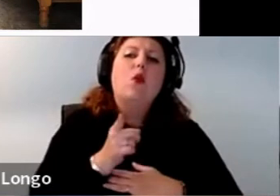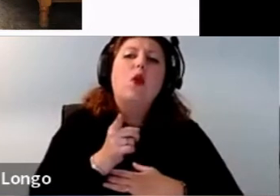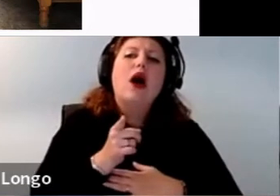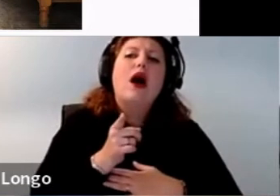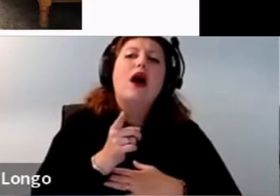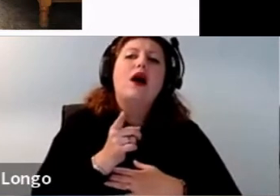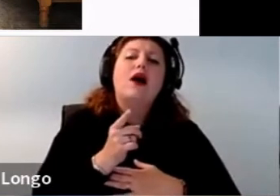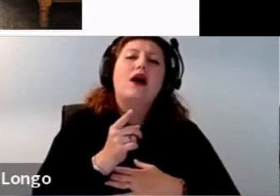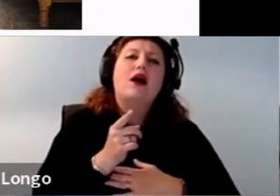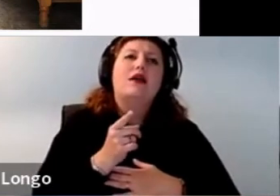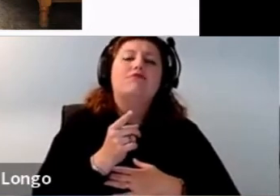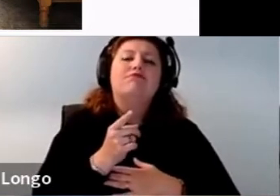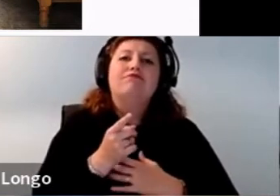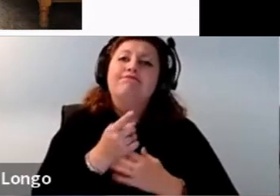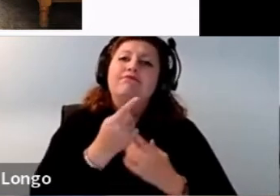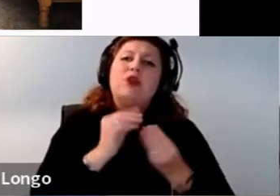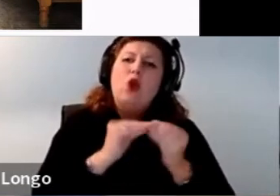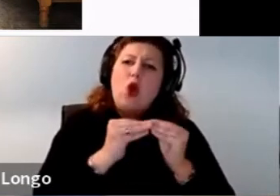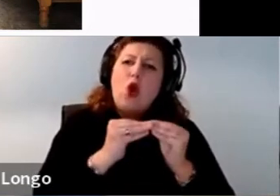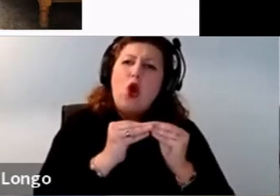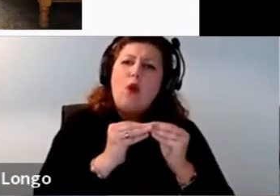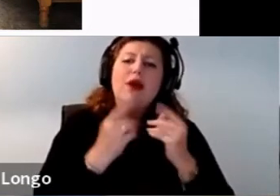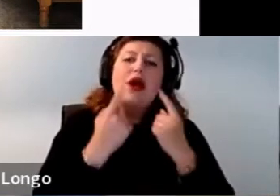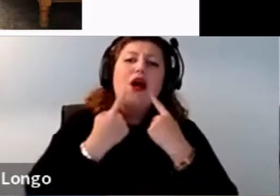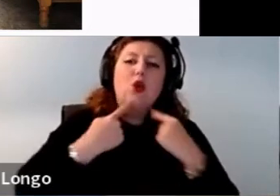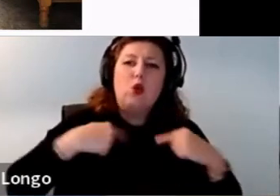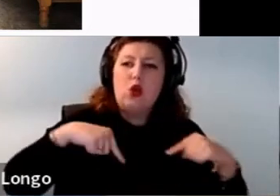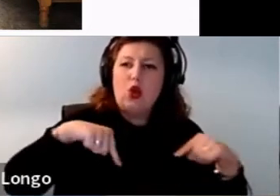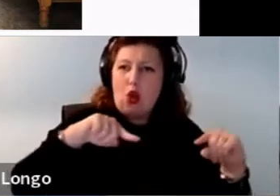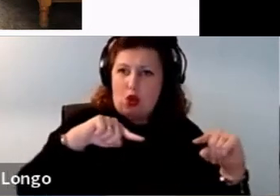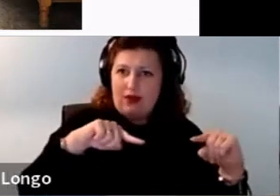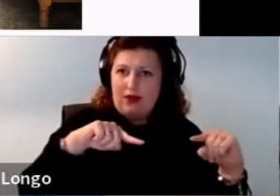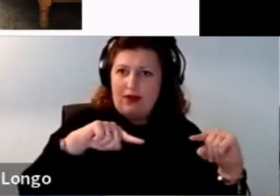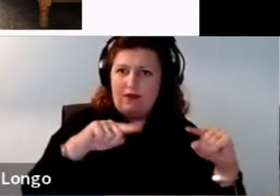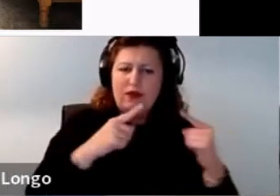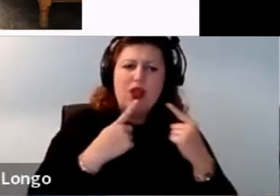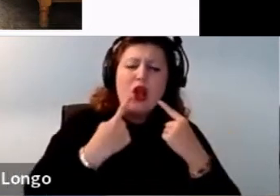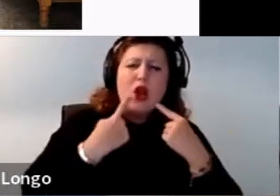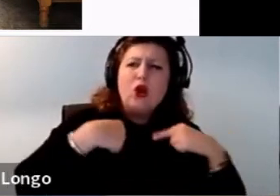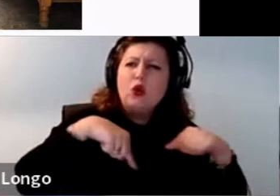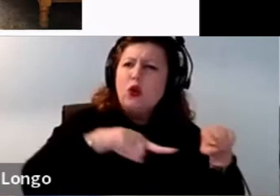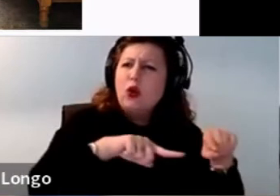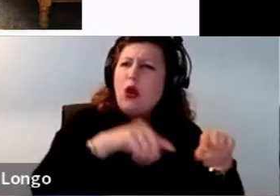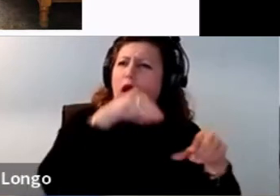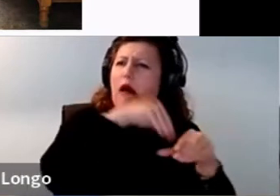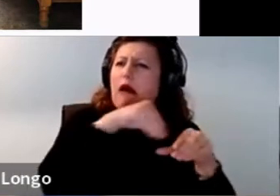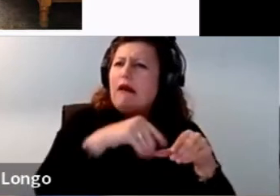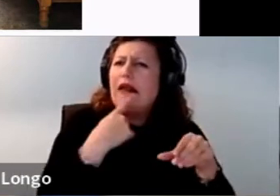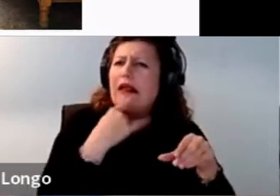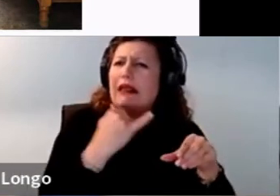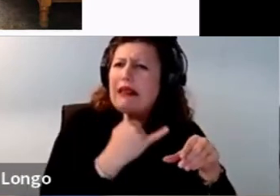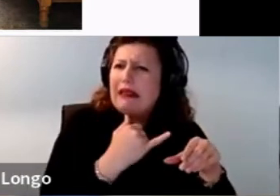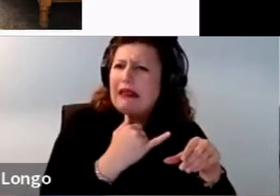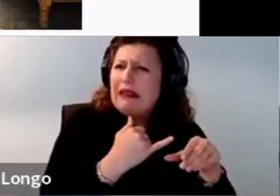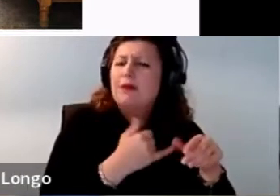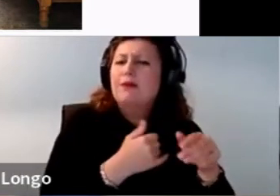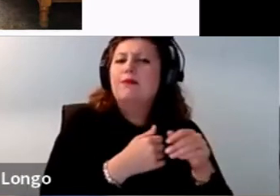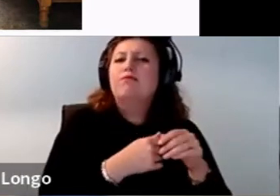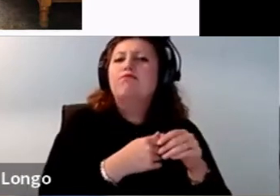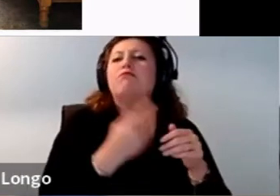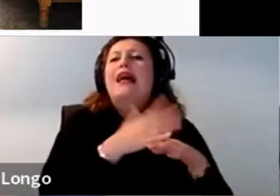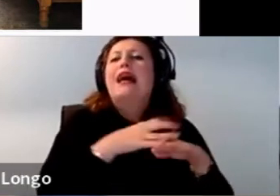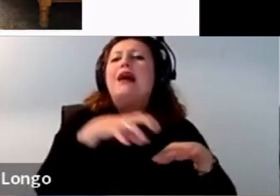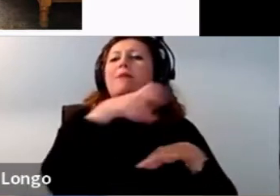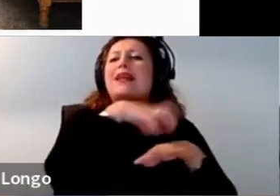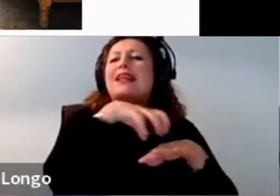riunioni partecipate. A queste riunioni facevano parte ovviamente i rappresentanti del